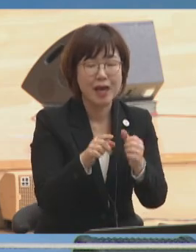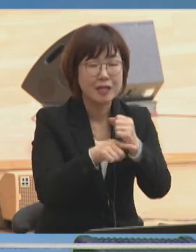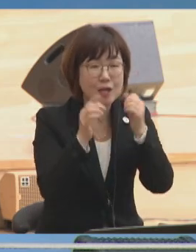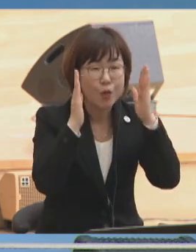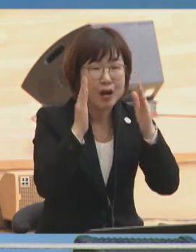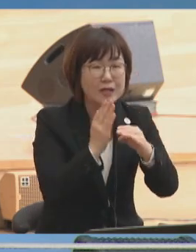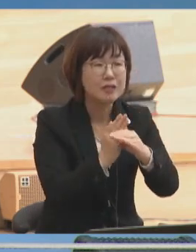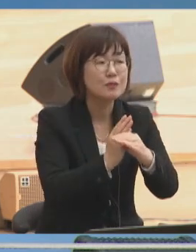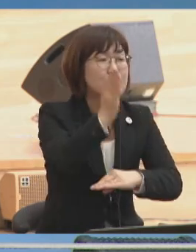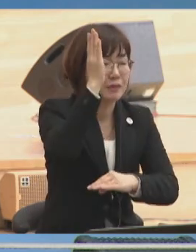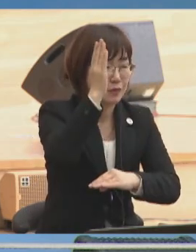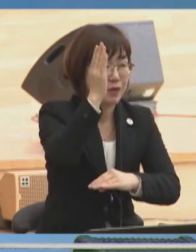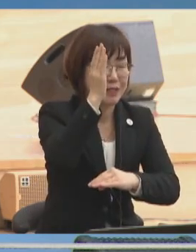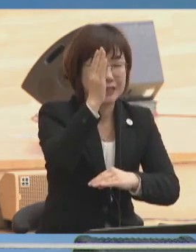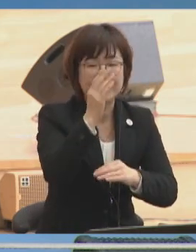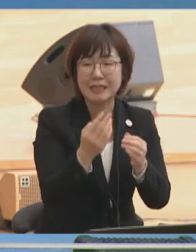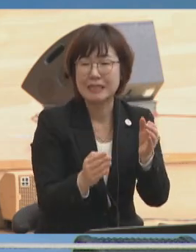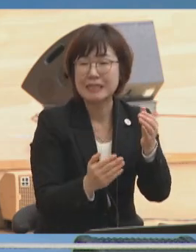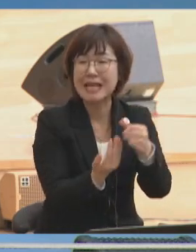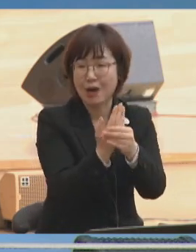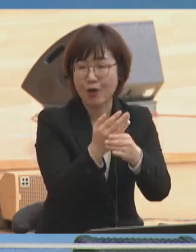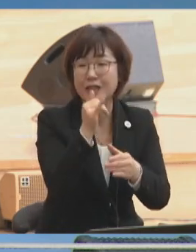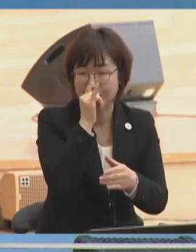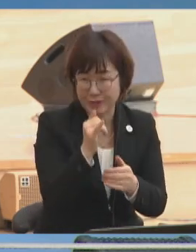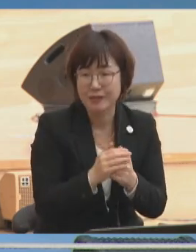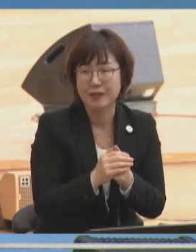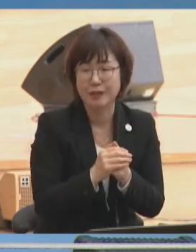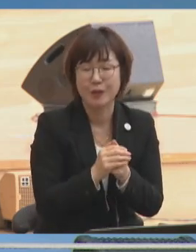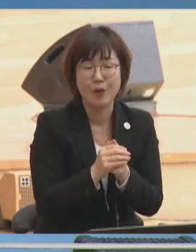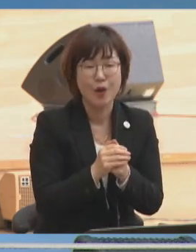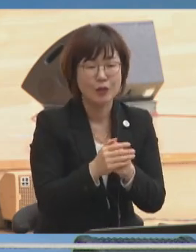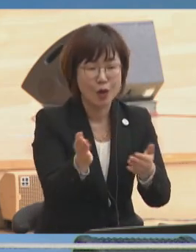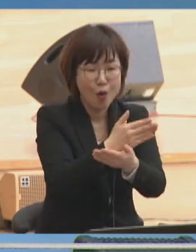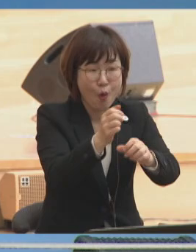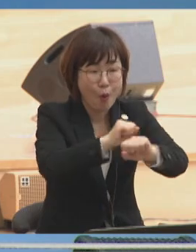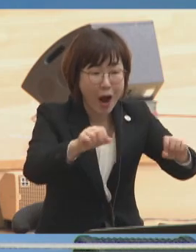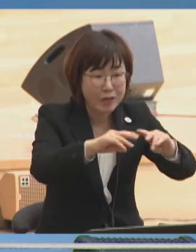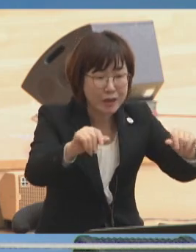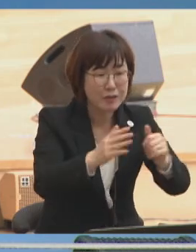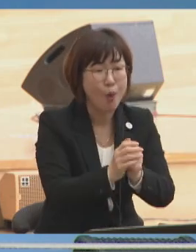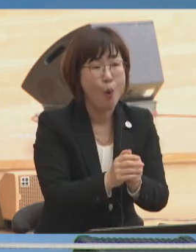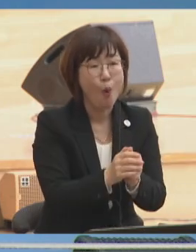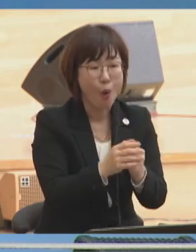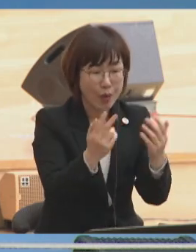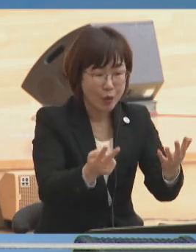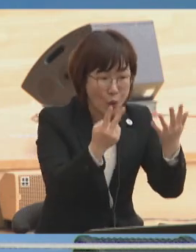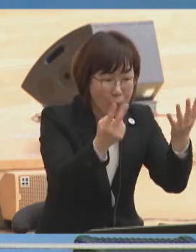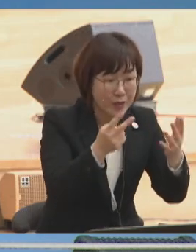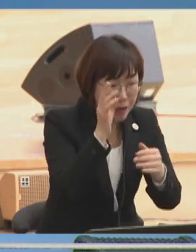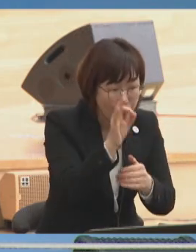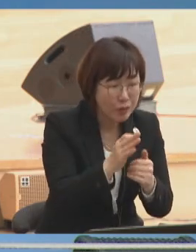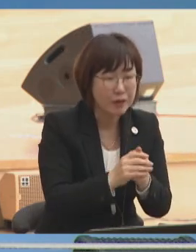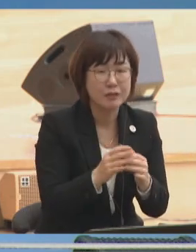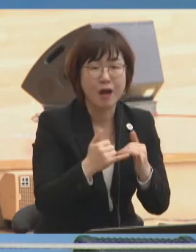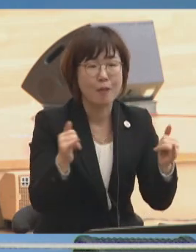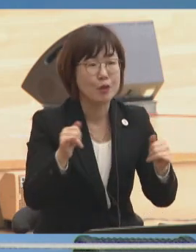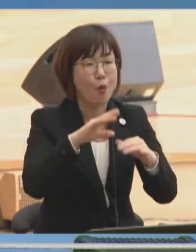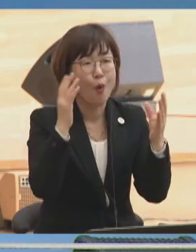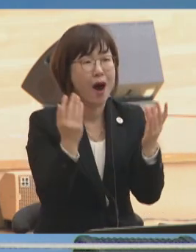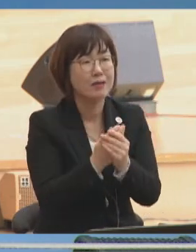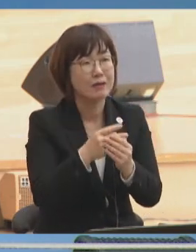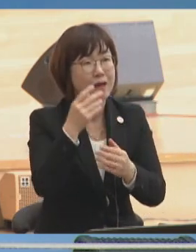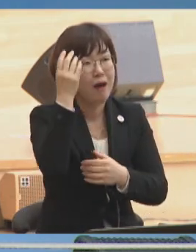사건이 벌어졌잖아요. 광야에서 일어났잖아요. 사람들이 막 눈이 뒤집히지, 놀래 자빠지지.